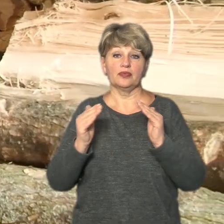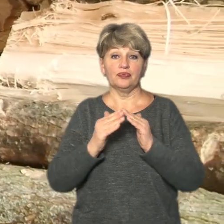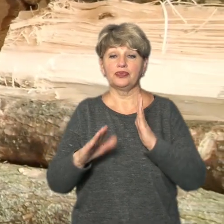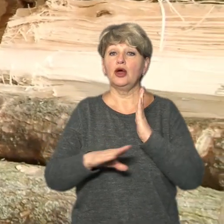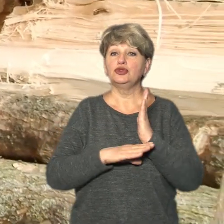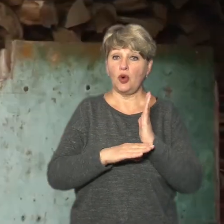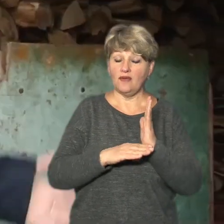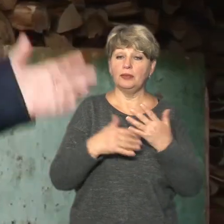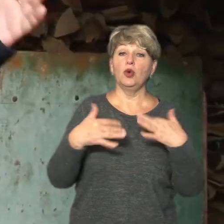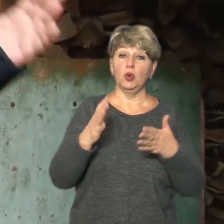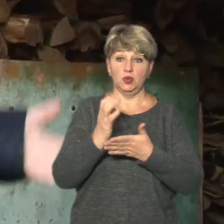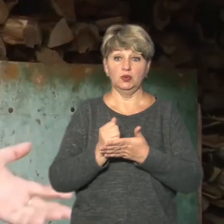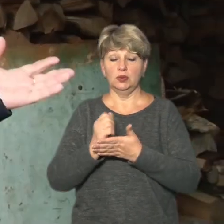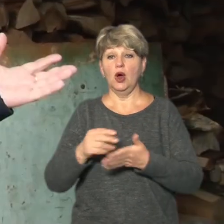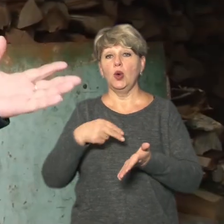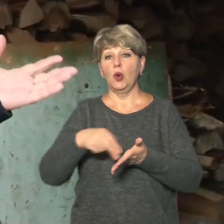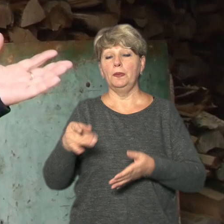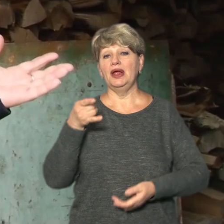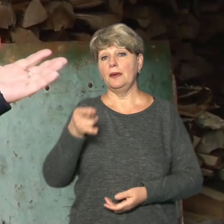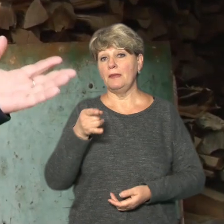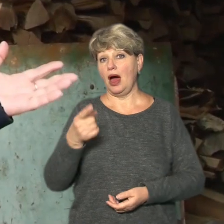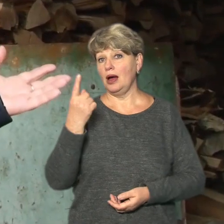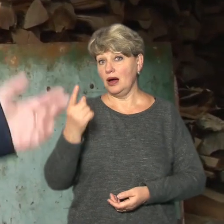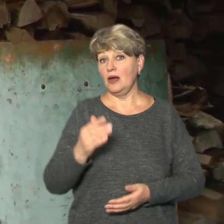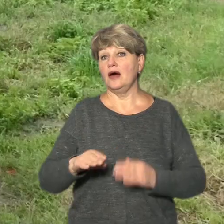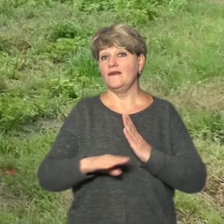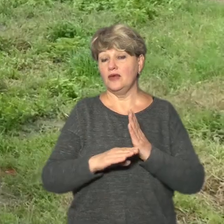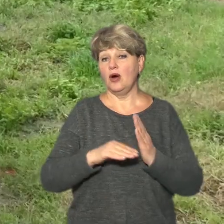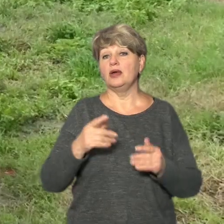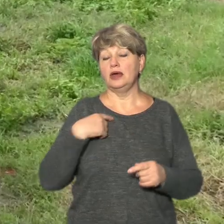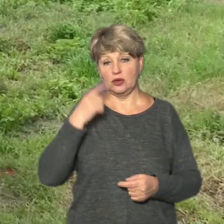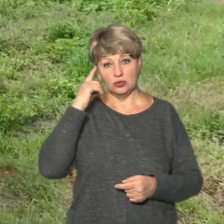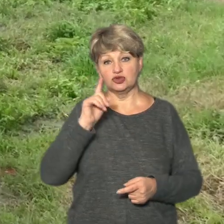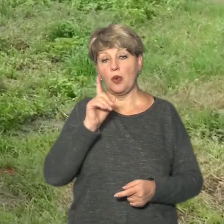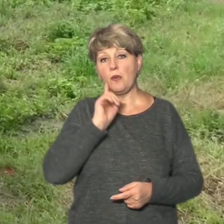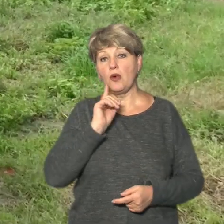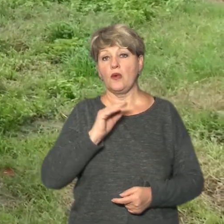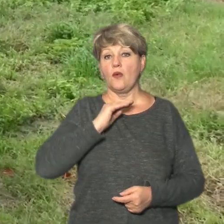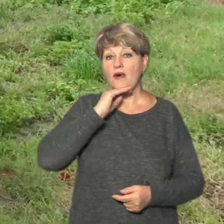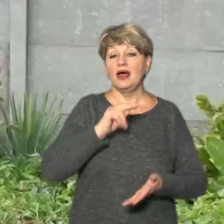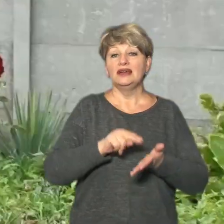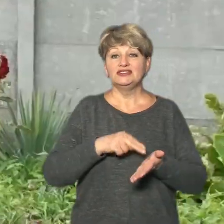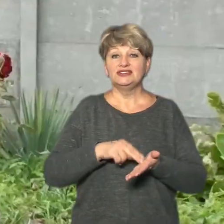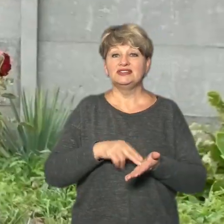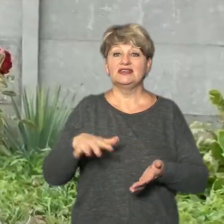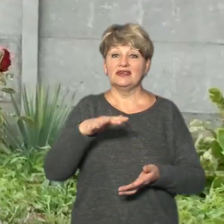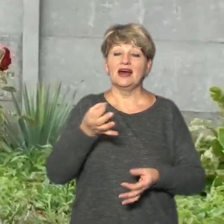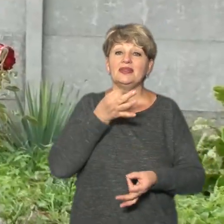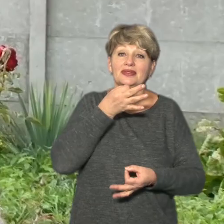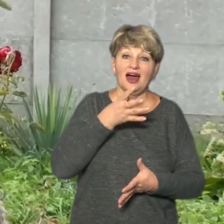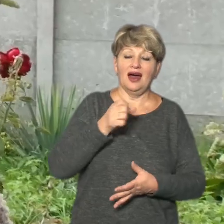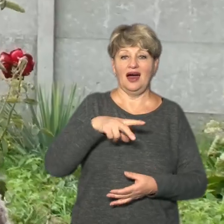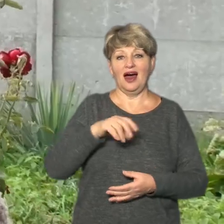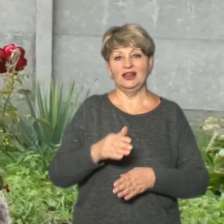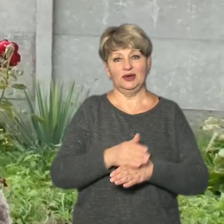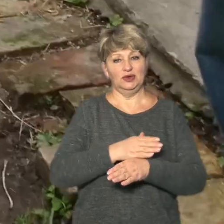уже запаслися купили машину дров Я думаю хватить на перший час хватить Черкащина подобається говорить подружжя втім затримуватися тут